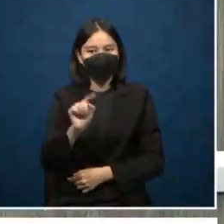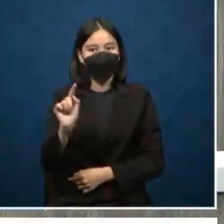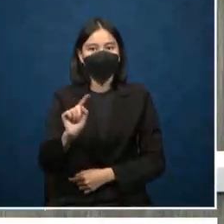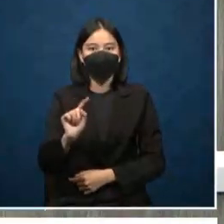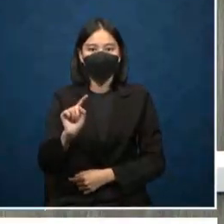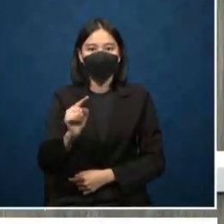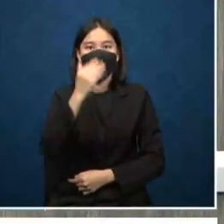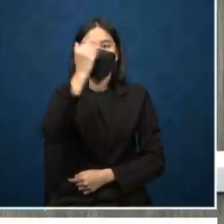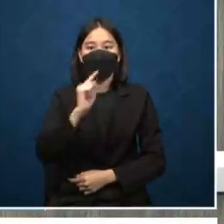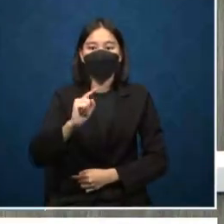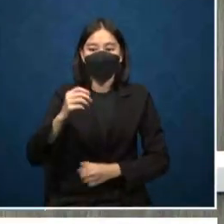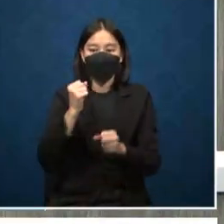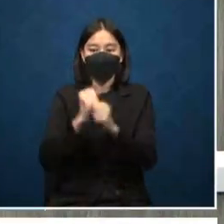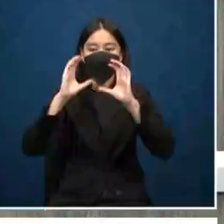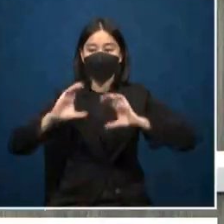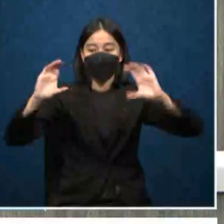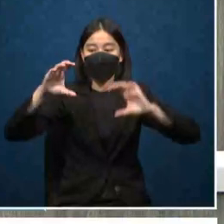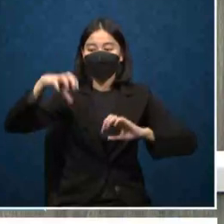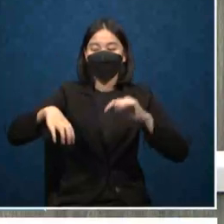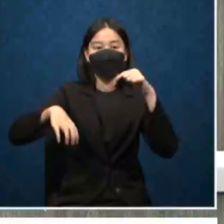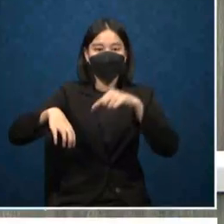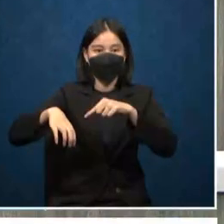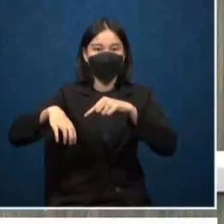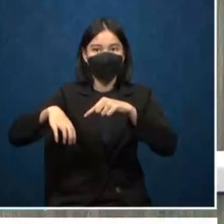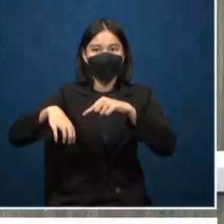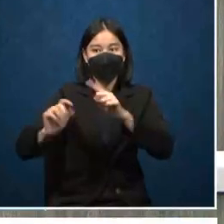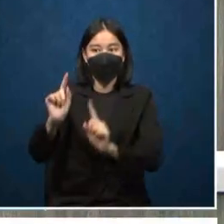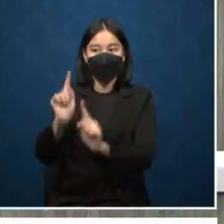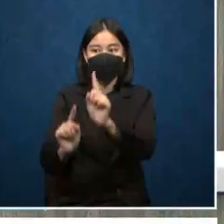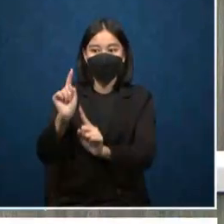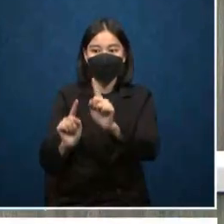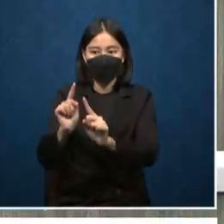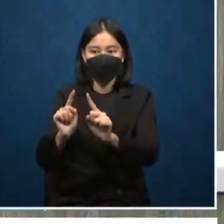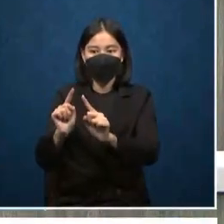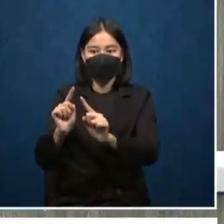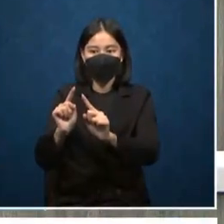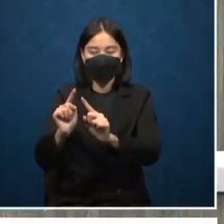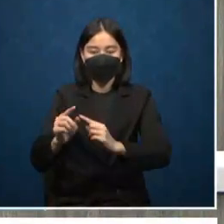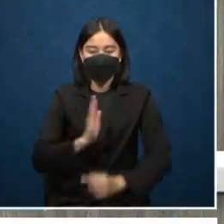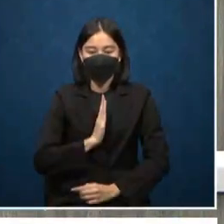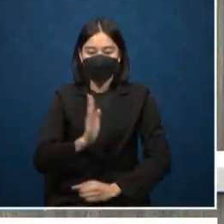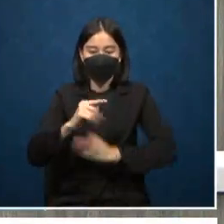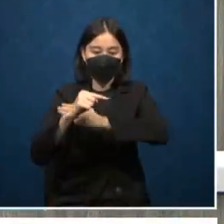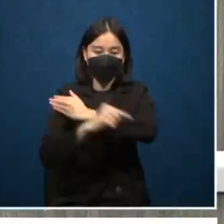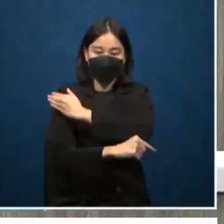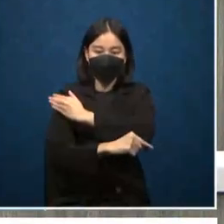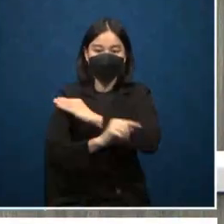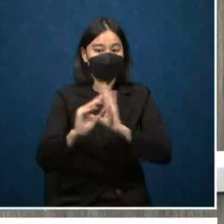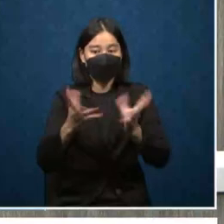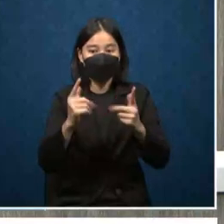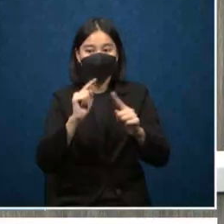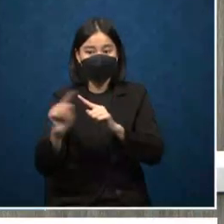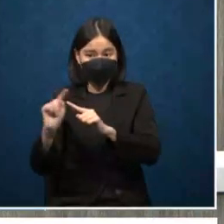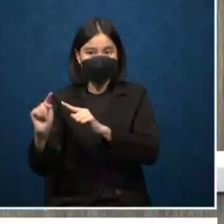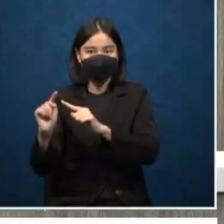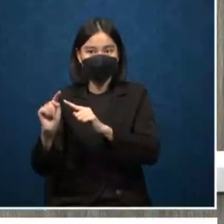ใดส่วนราชการนี้จึงได้รับการประเมินคุณธรรมและความโปร่งใสหรือ ITA ในระ